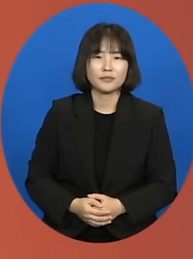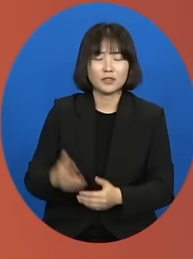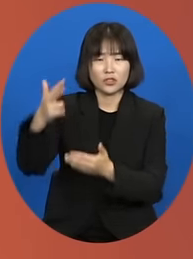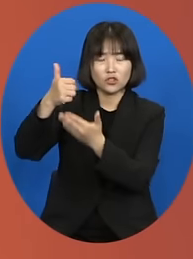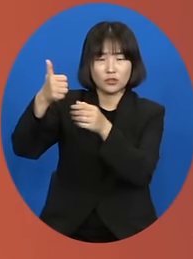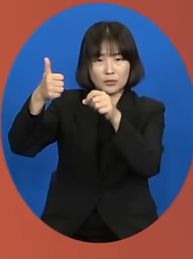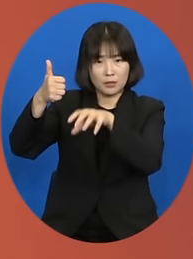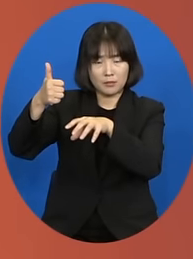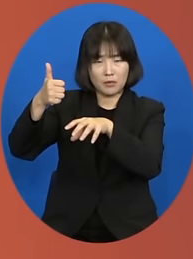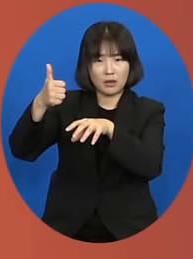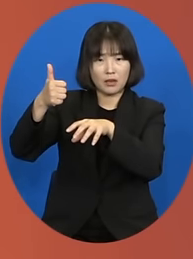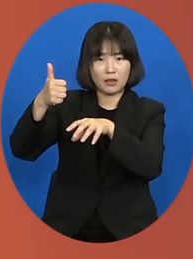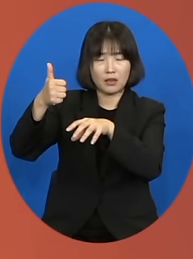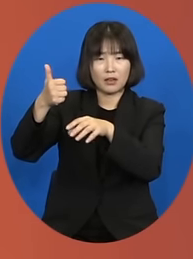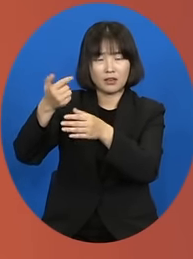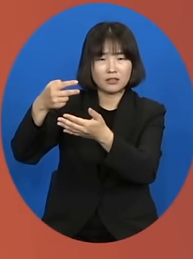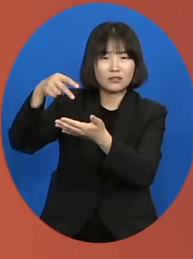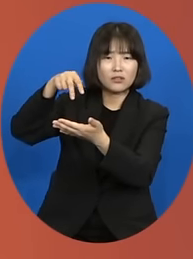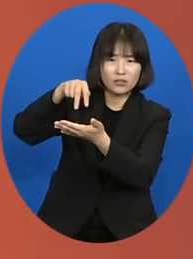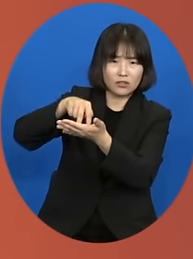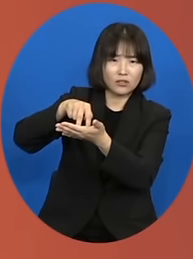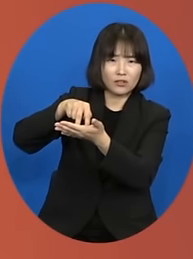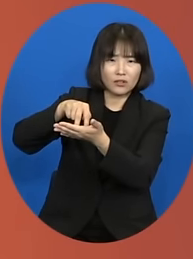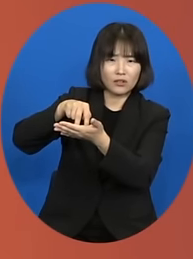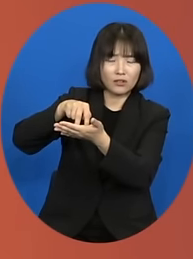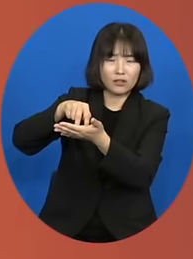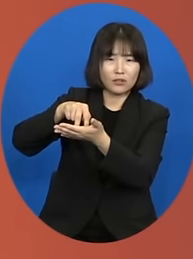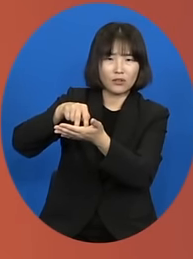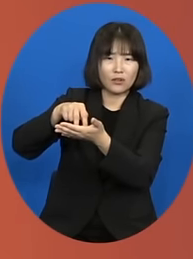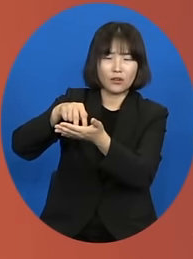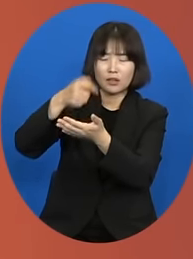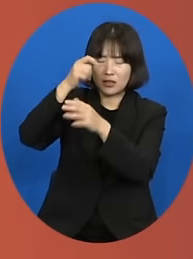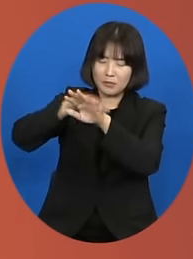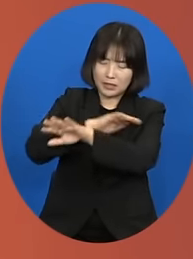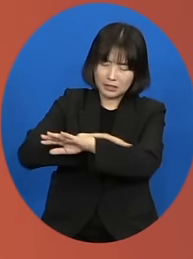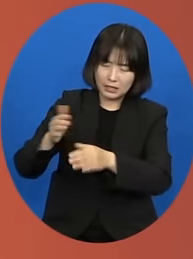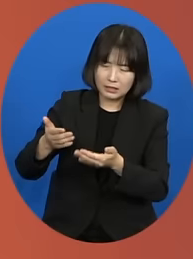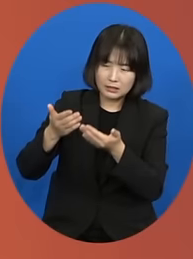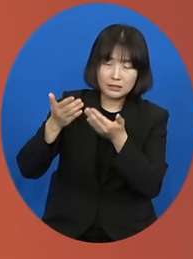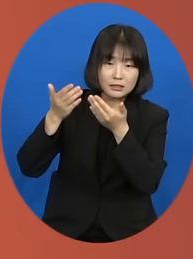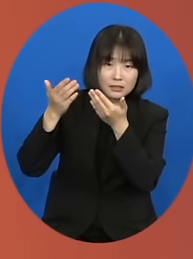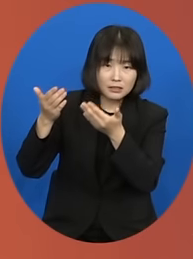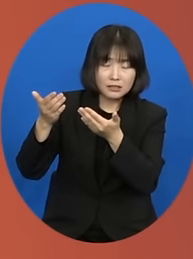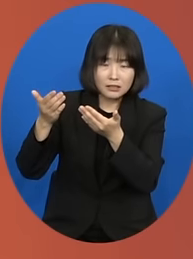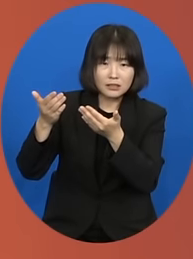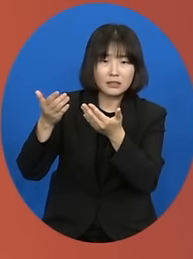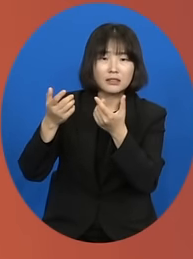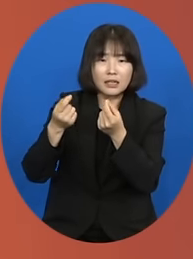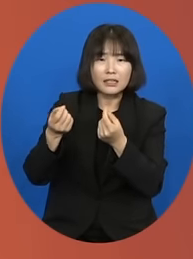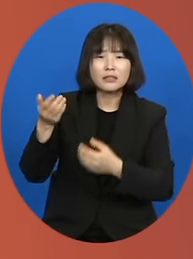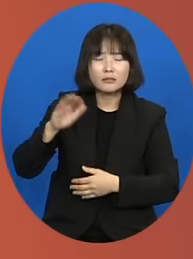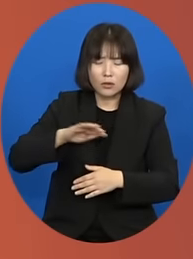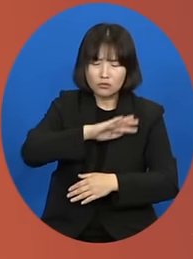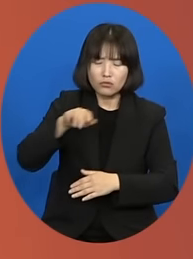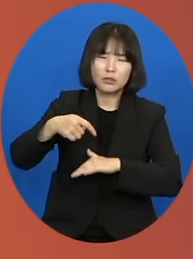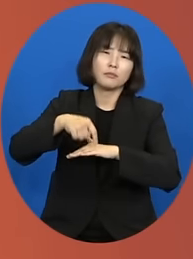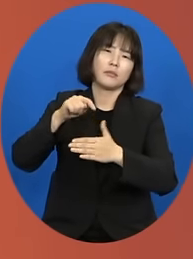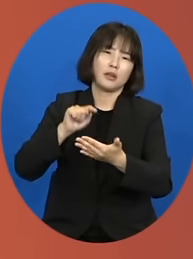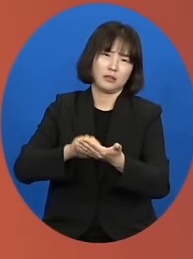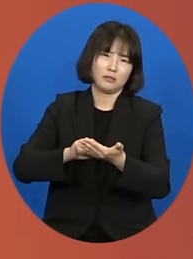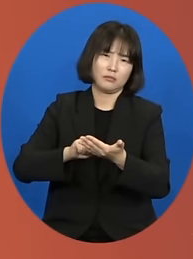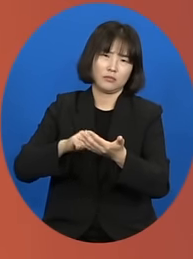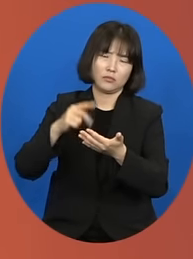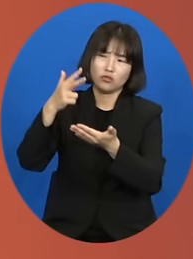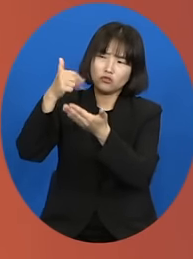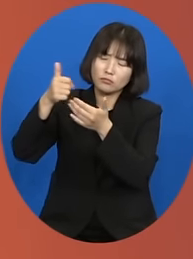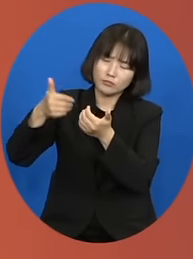있는 것도 마찬가지인 것입니다. 우리가 예배 잘 드리고 신앙생활 잘 하는 것처럼 보여도 우리들 마음이 주님으로부터 떨어져